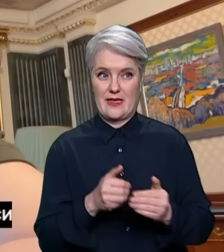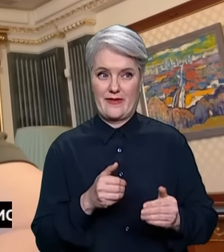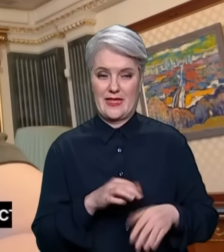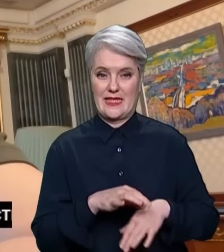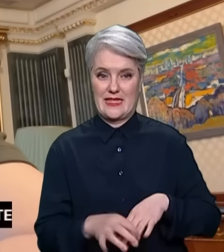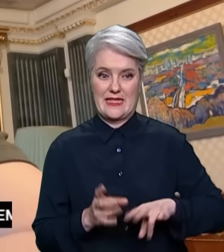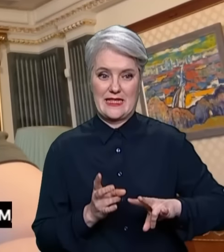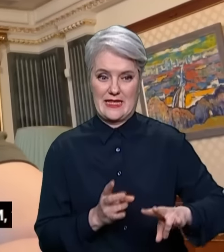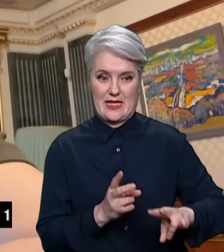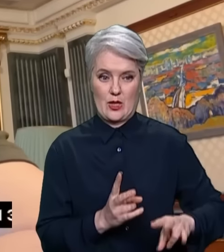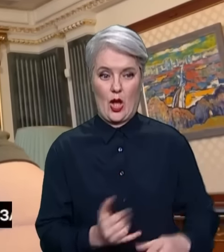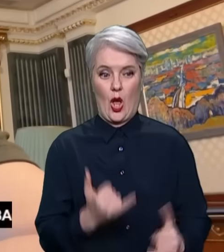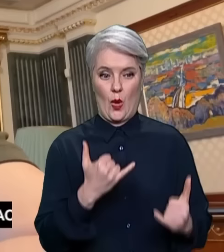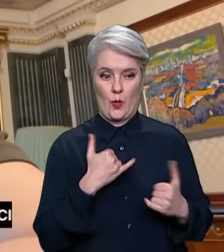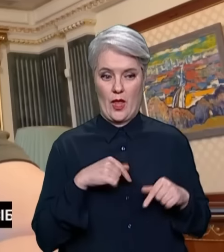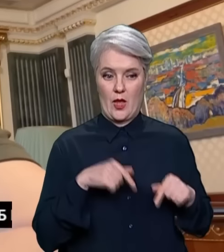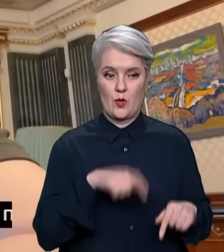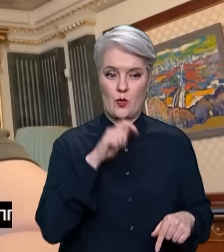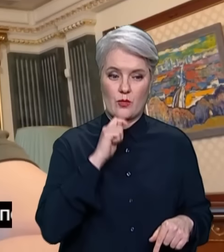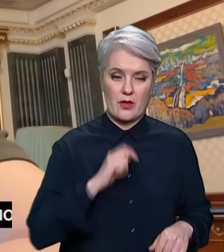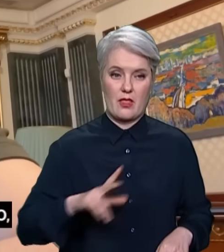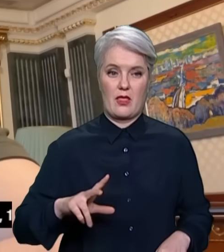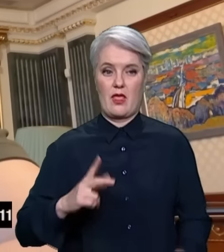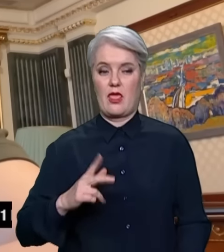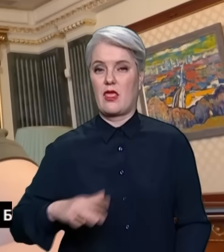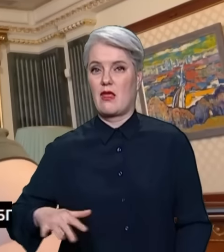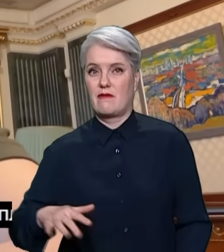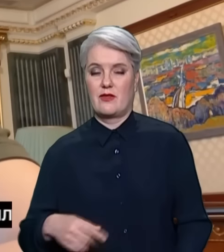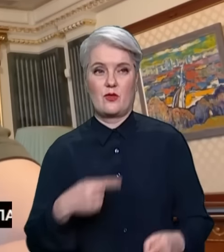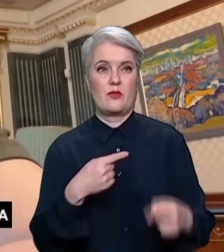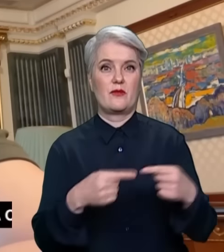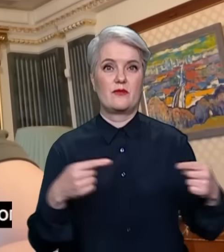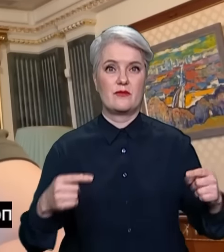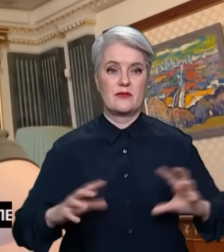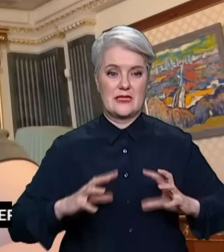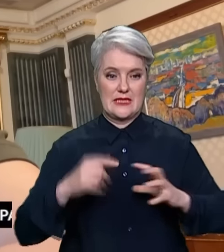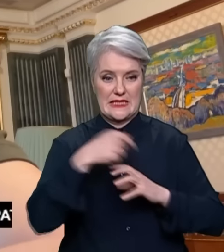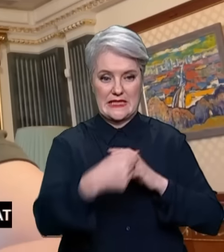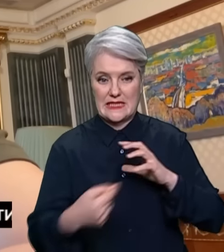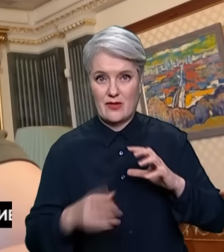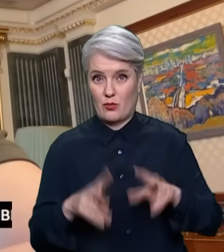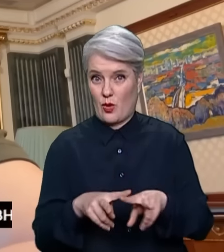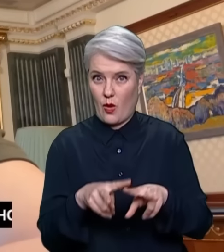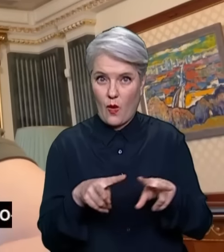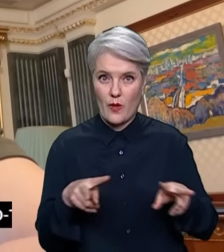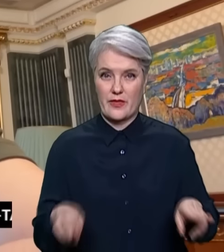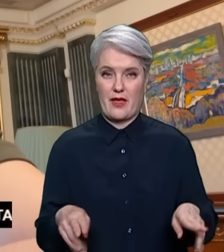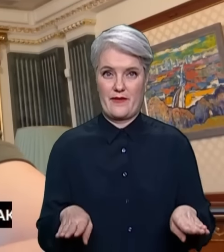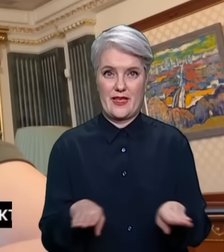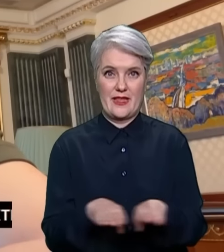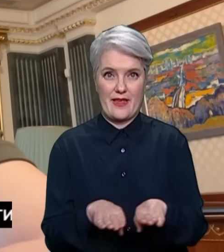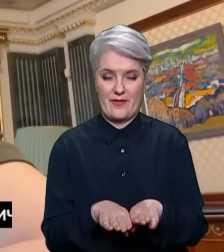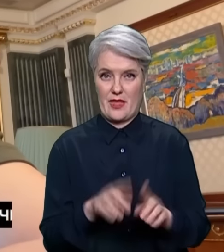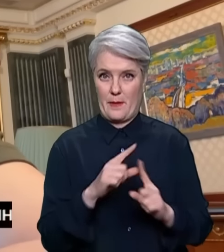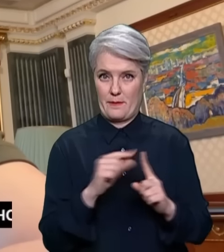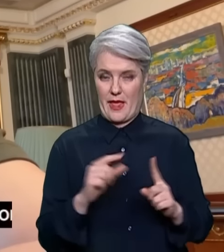і для нас тут, в Україні, в Європі і в інших частинах світу діятимуть однакові, дійсно рівні